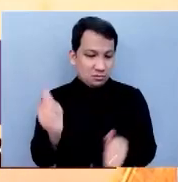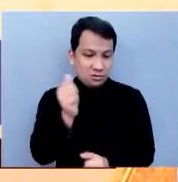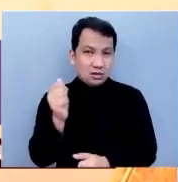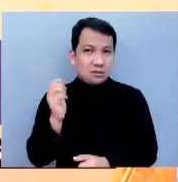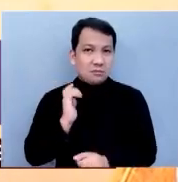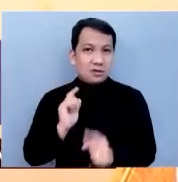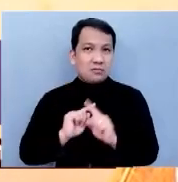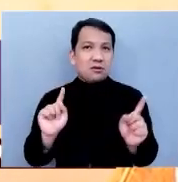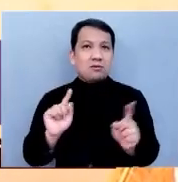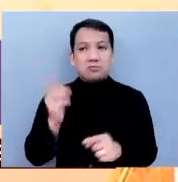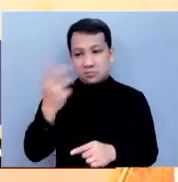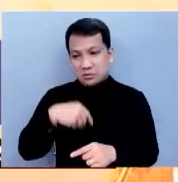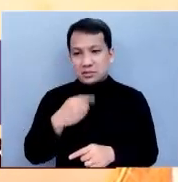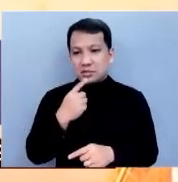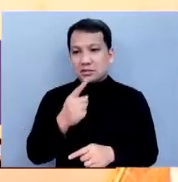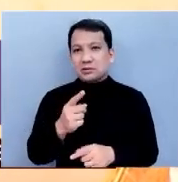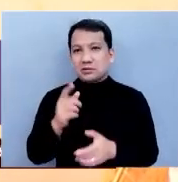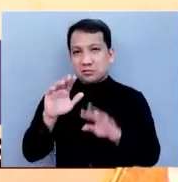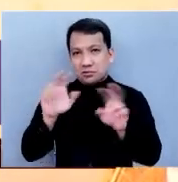than attorney.